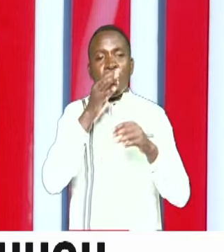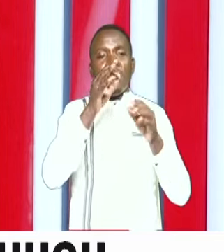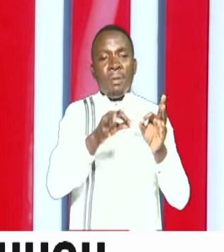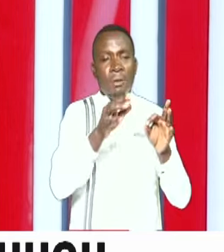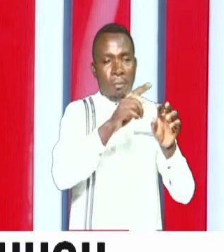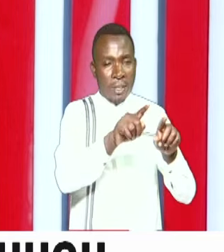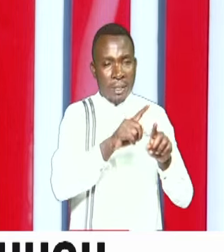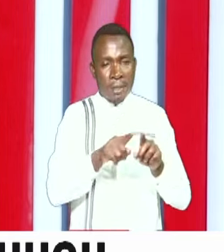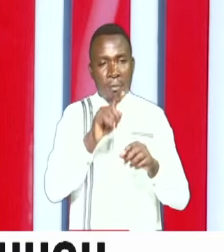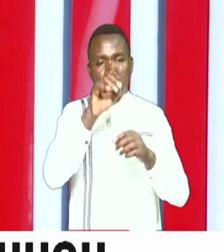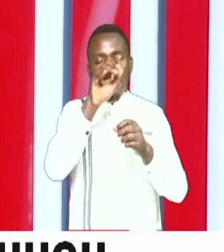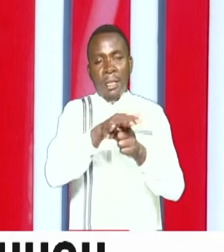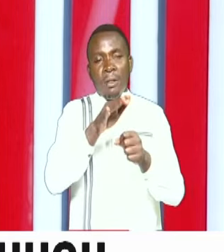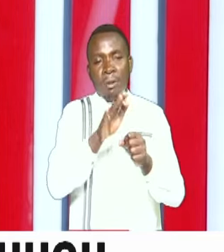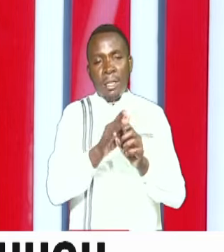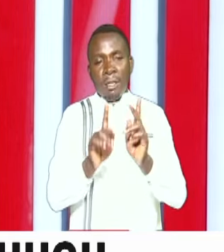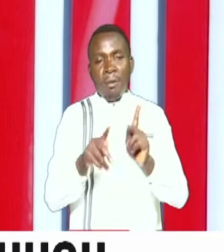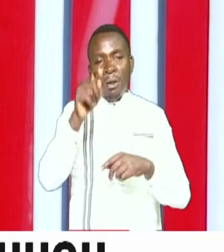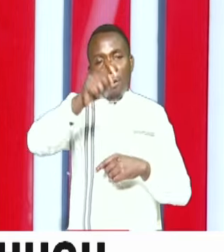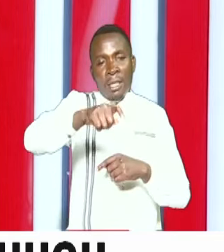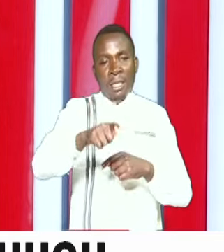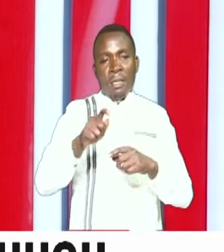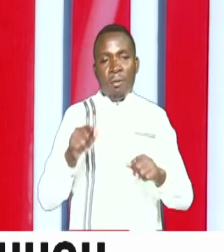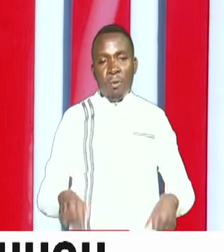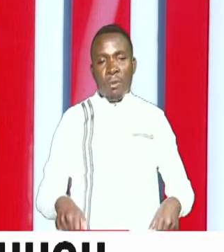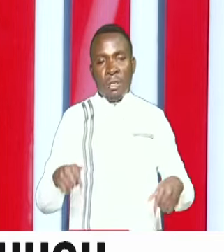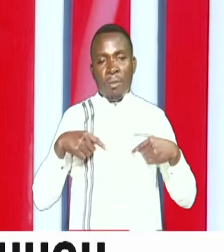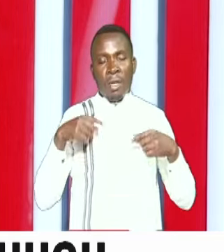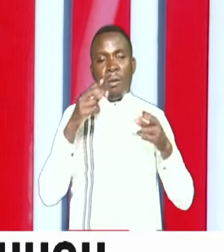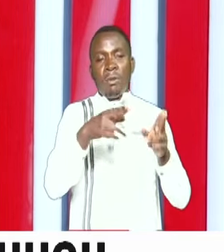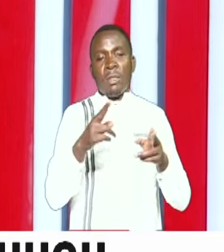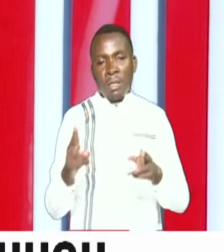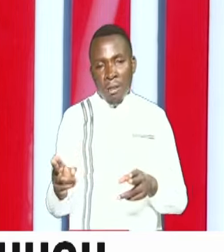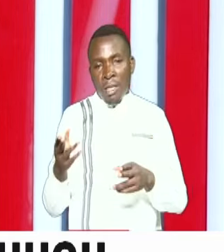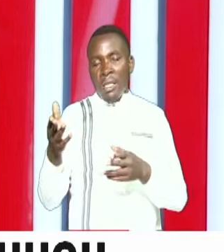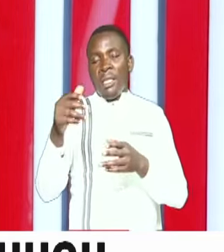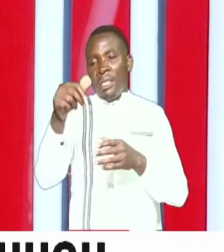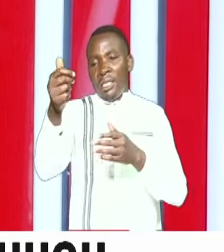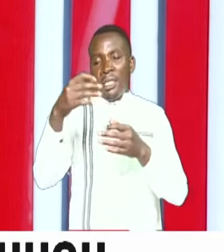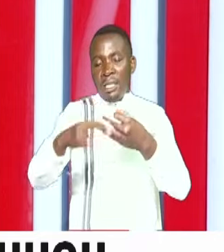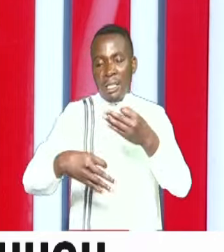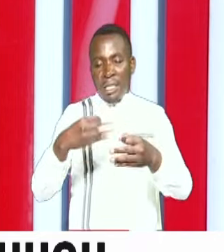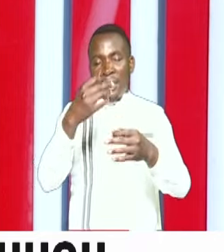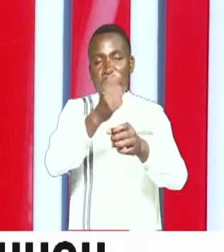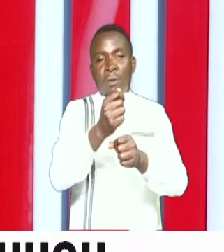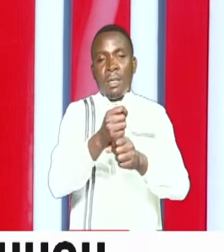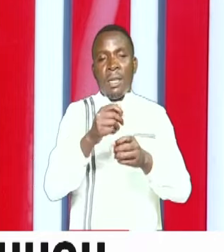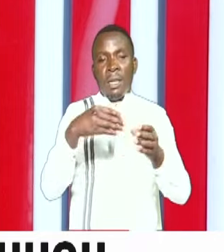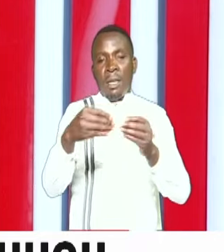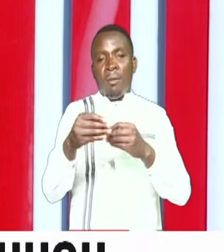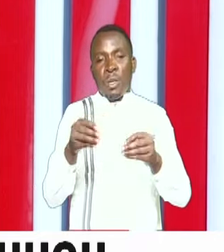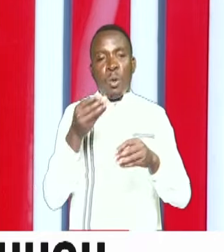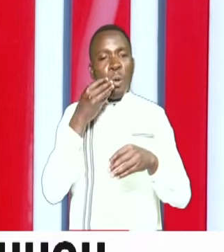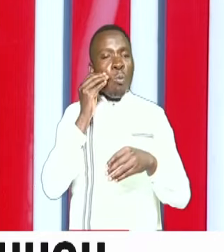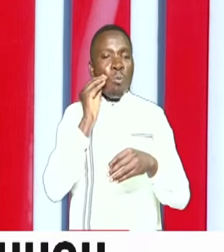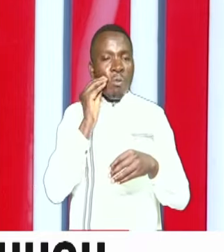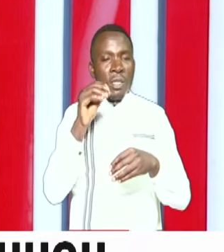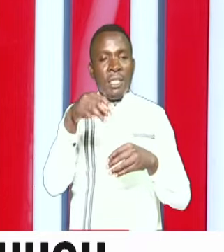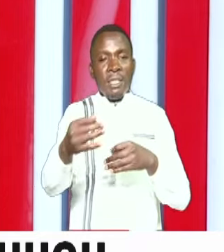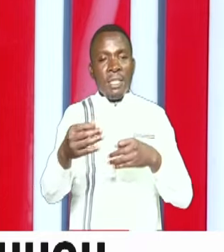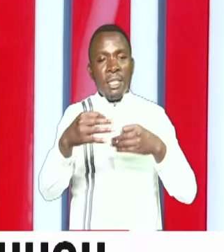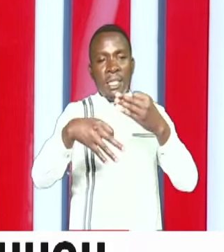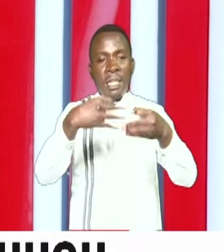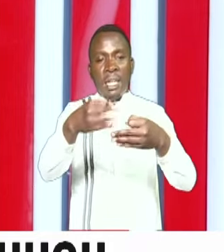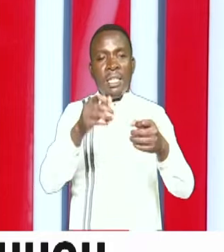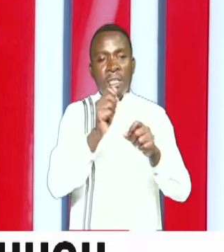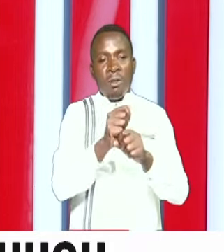bakenera mu buzima busanzwe. Hariho izikora ibikoresho byo mu rugo n'izindi zo bita light industries zikora ibikoresho